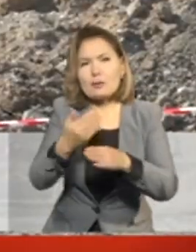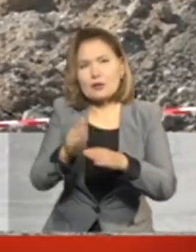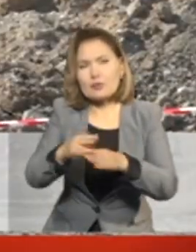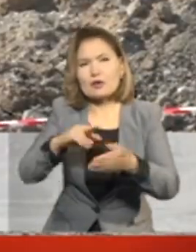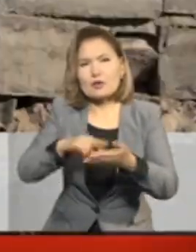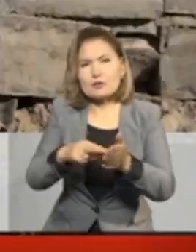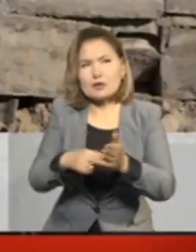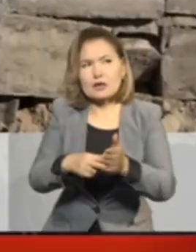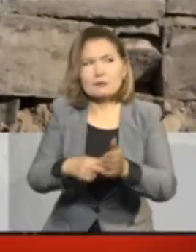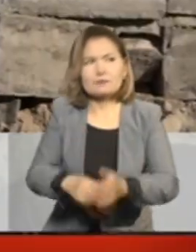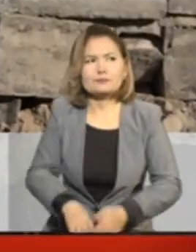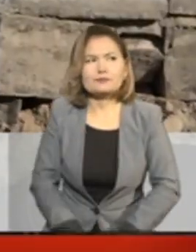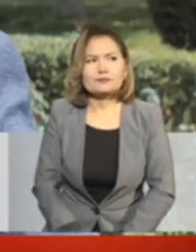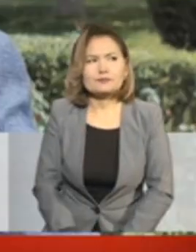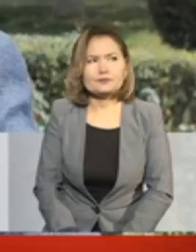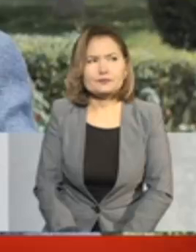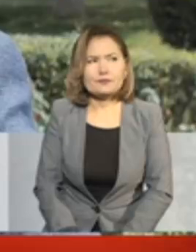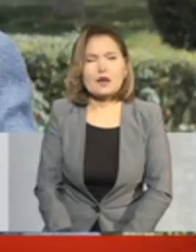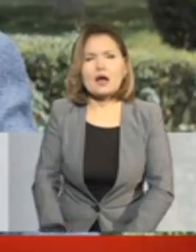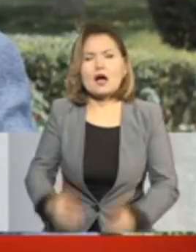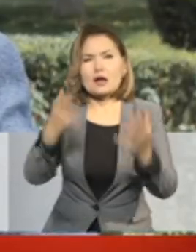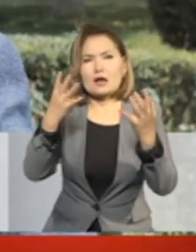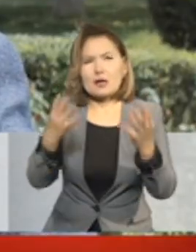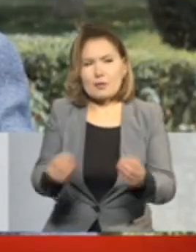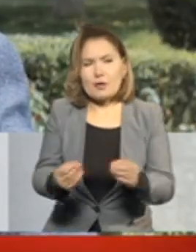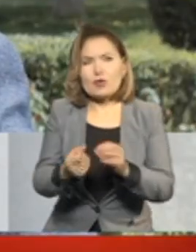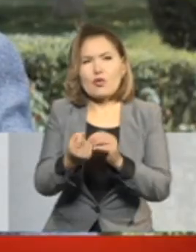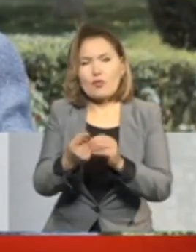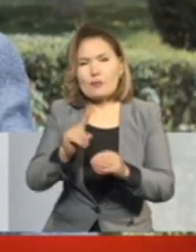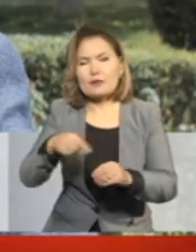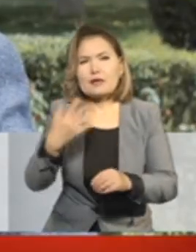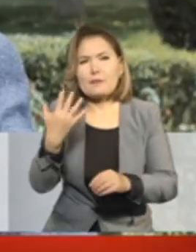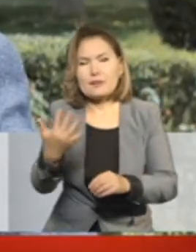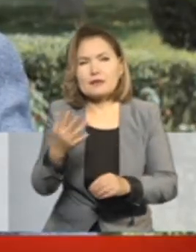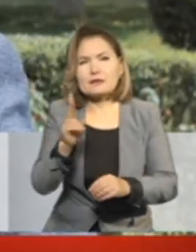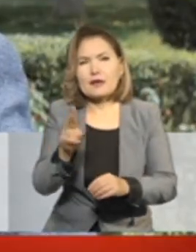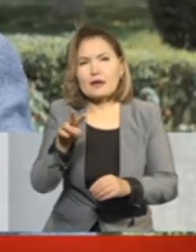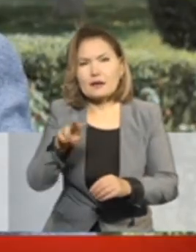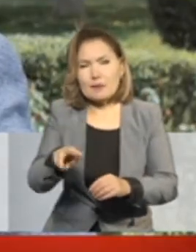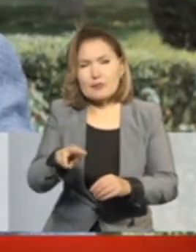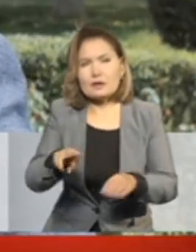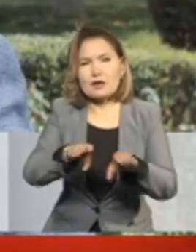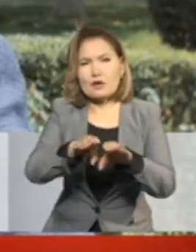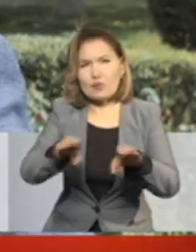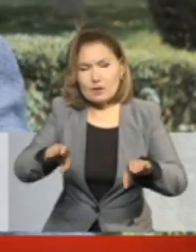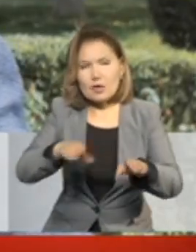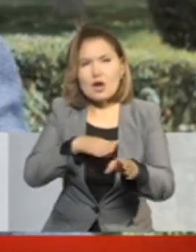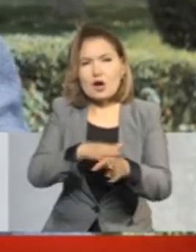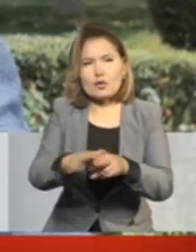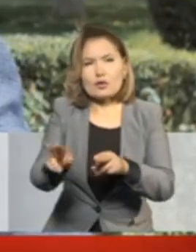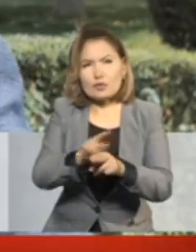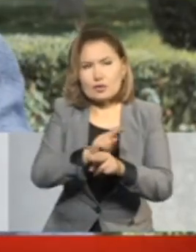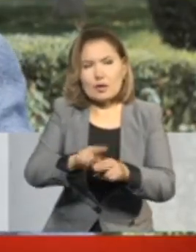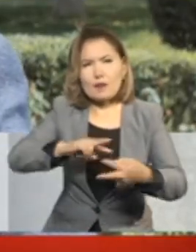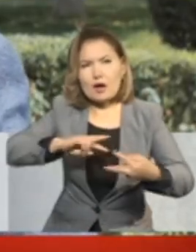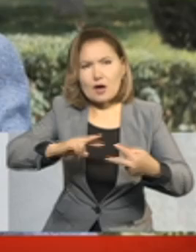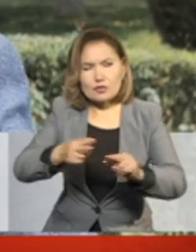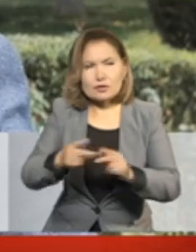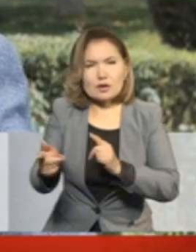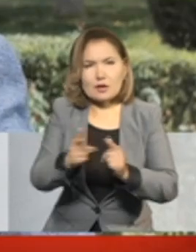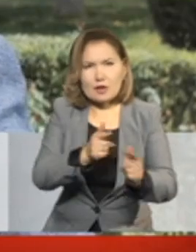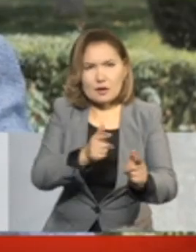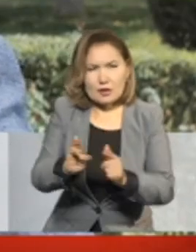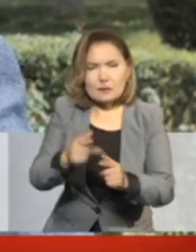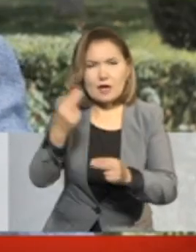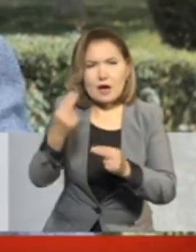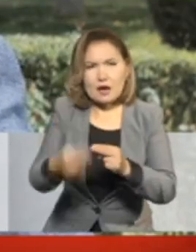көзделген. Қазір таңда 11-5 шақырым құбырға қатысты толықтай жұмыстар аяқталды.